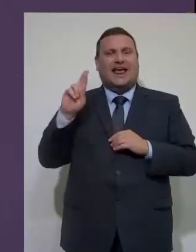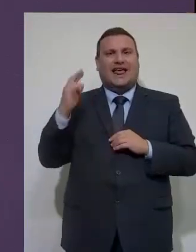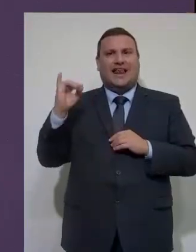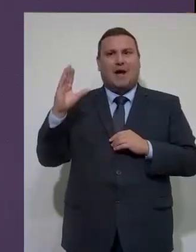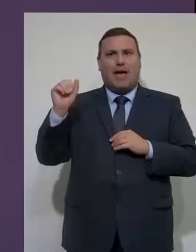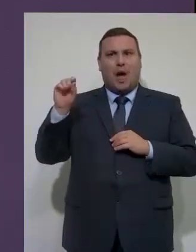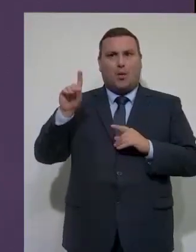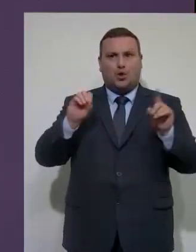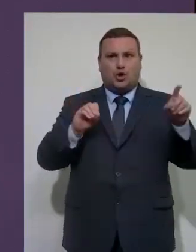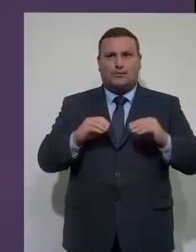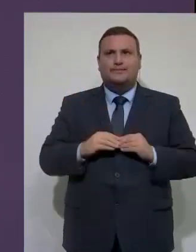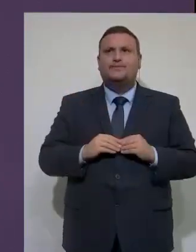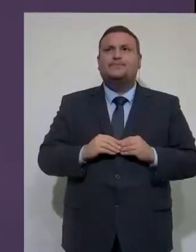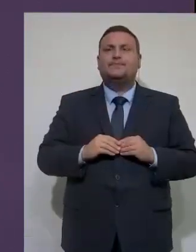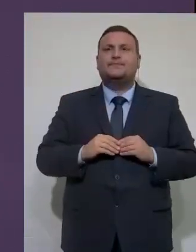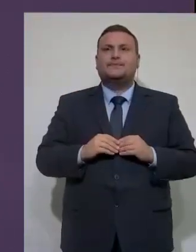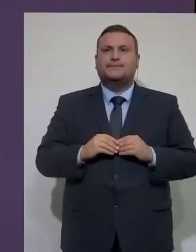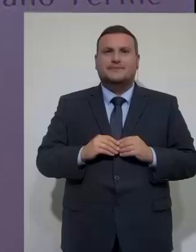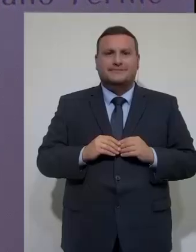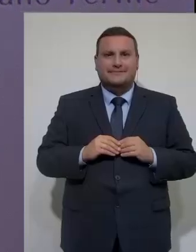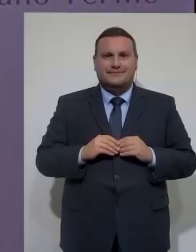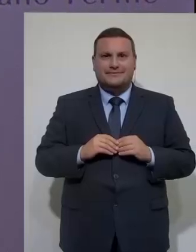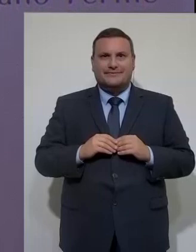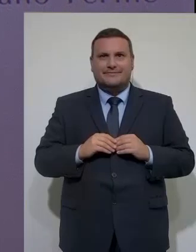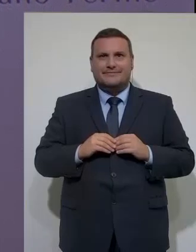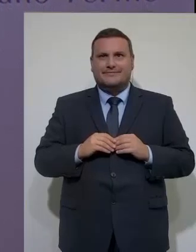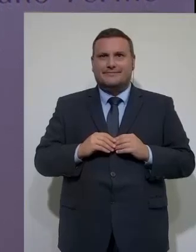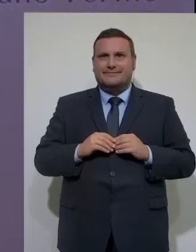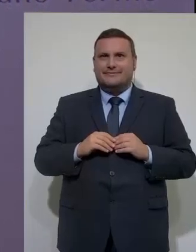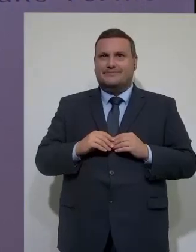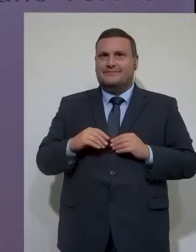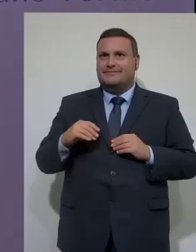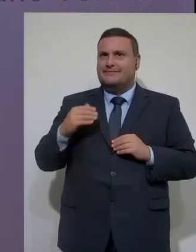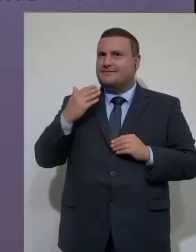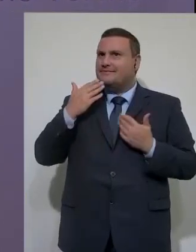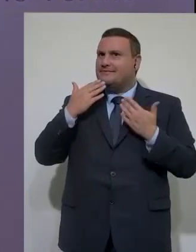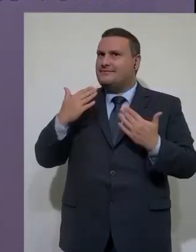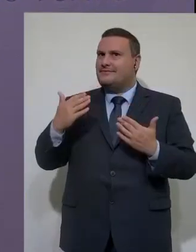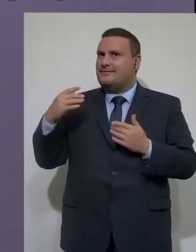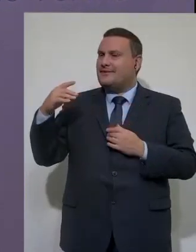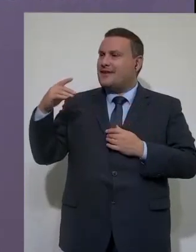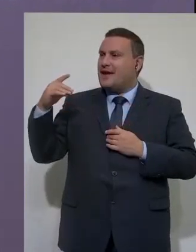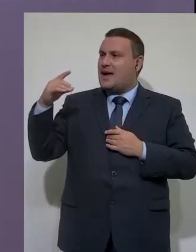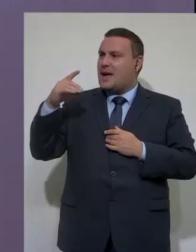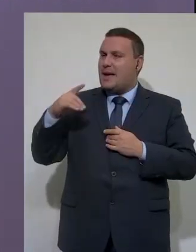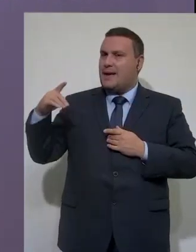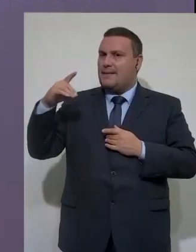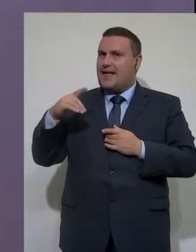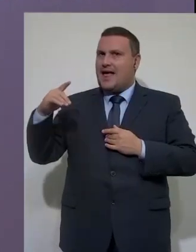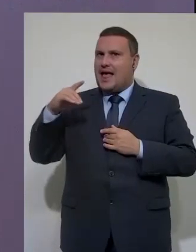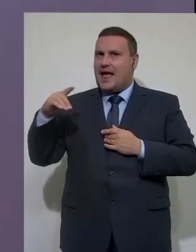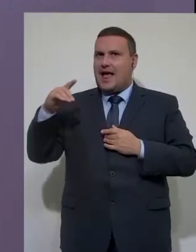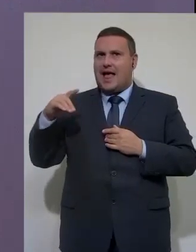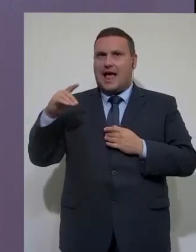Sì, buongiorno. Ho la grazia di non avere il timer, quindi ho molto più dei